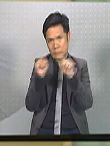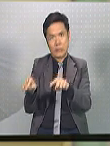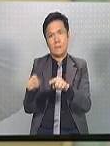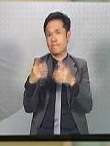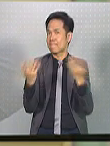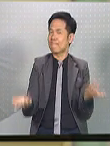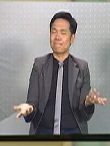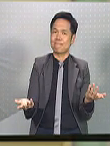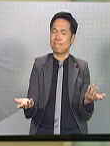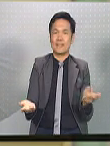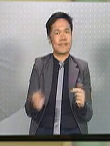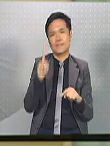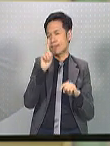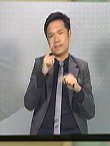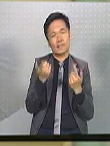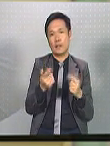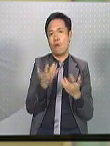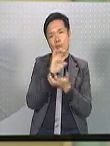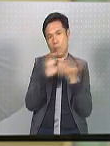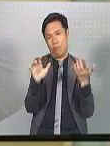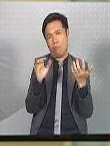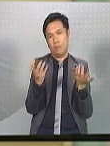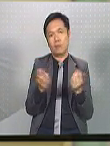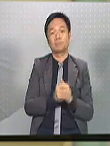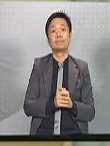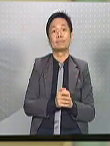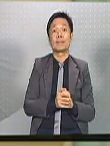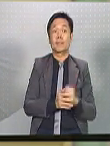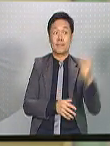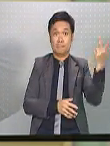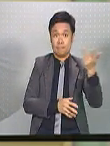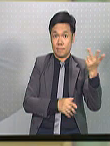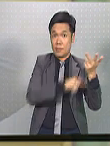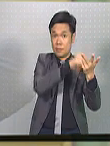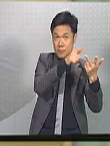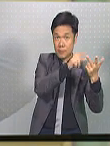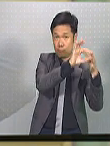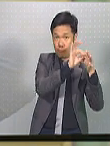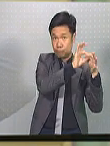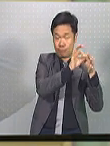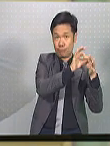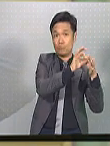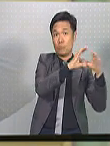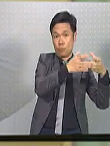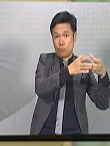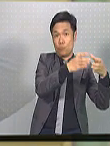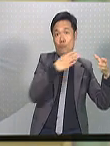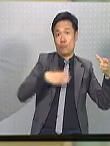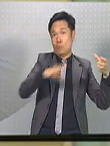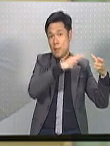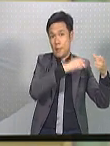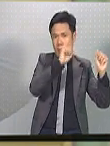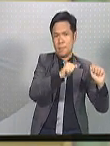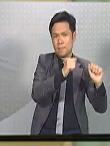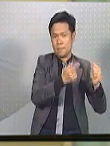sebab-sebab tertentu jadi lautan kuasai ini akan memastikan bukan saja bahan makanan dikeluarkan tetapi juga